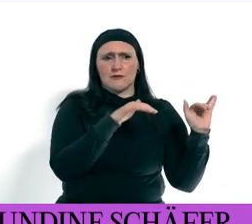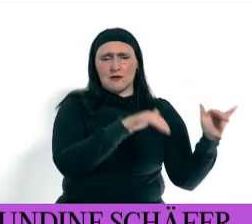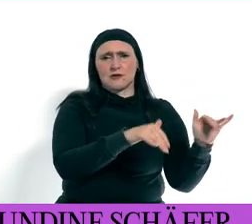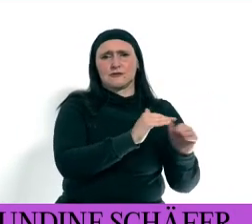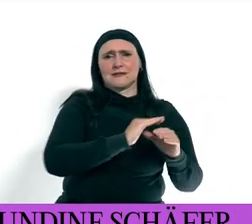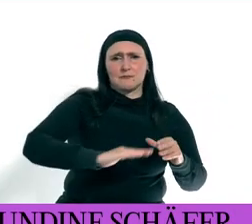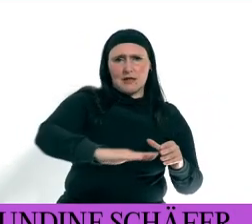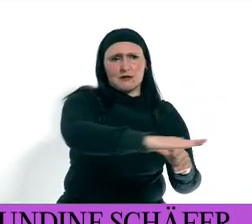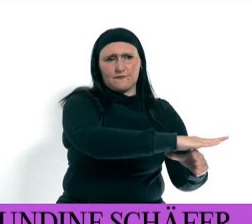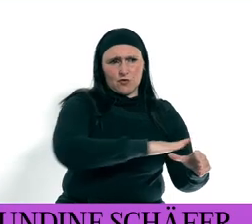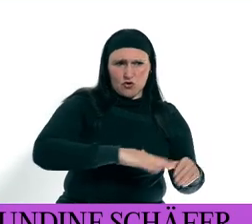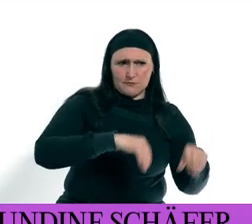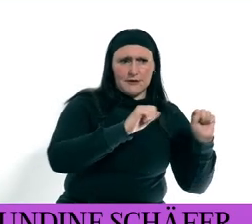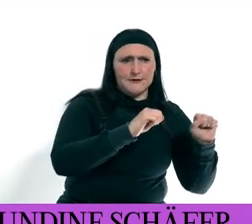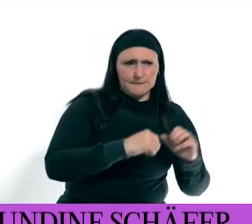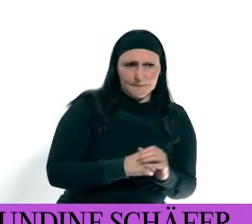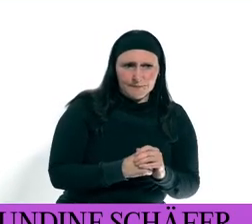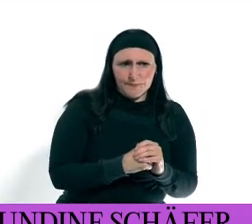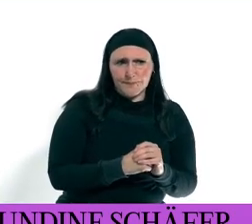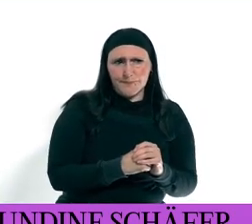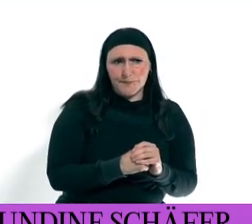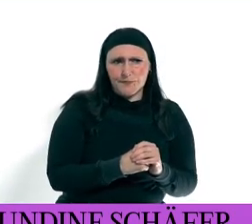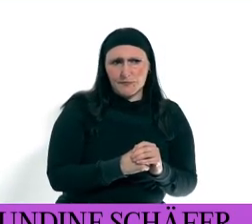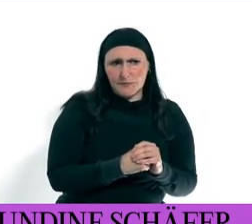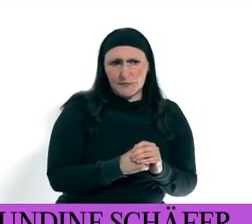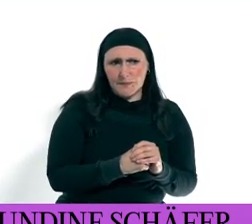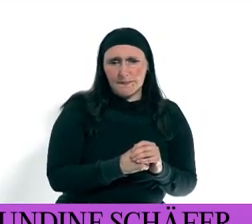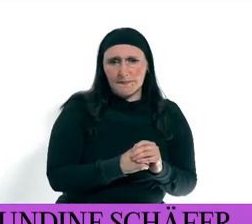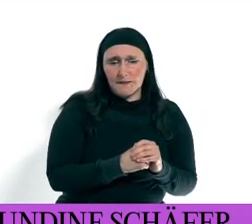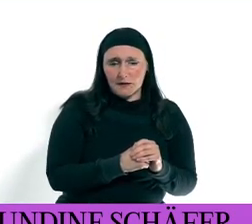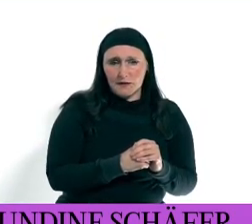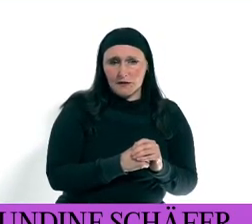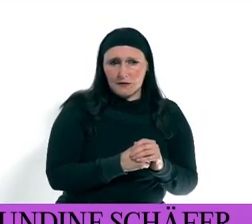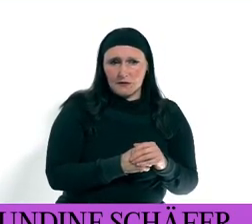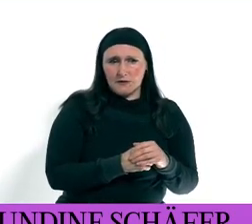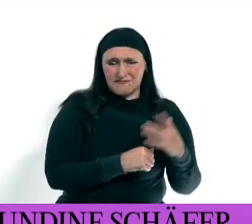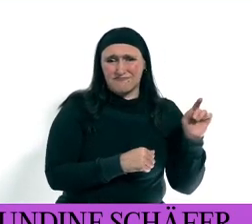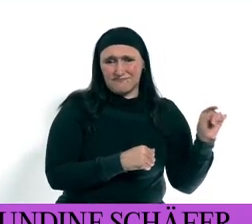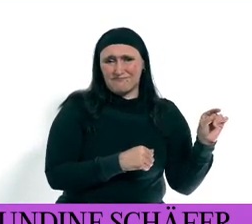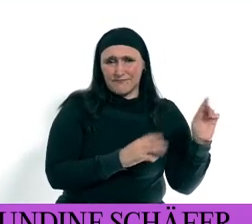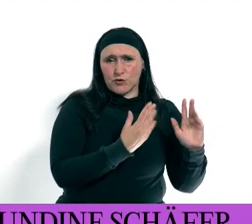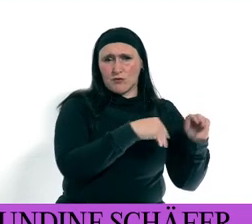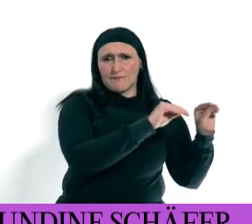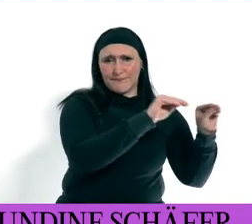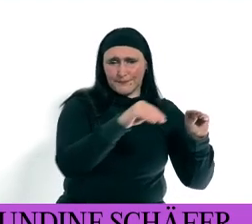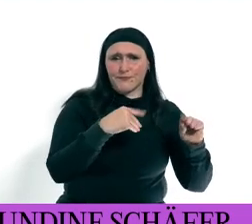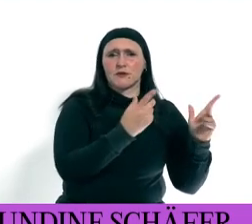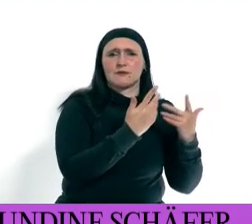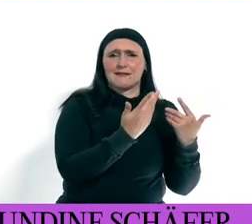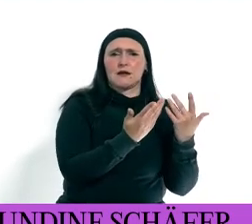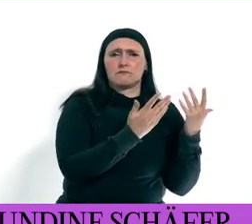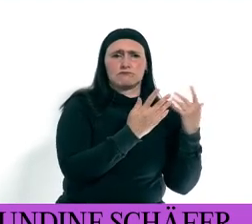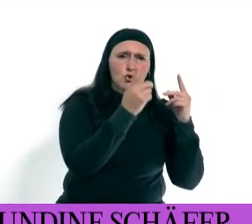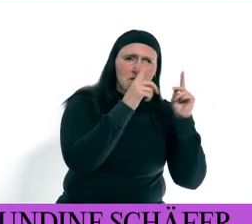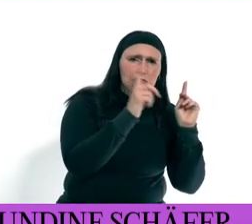Ja, das ist eigentlich das, was ich meine, wenn ich sage, wir fungieren als Plattform.